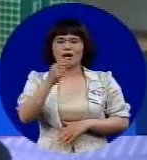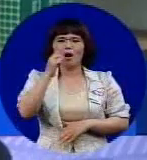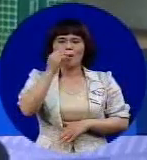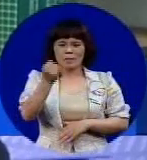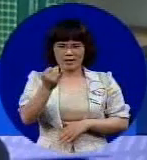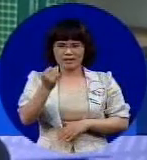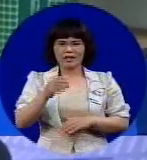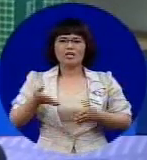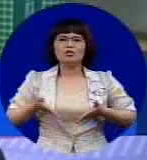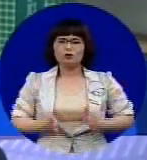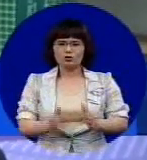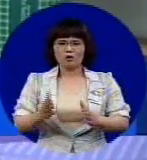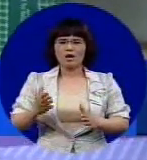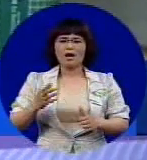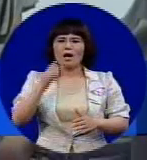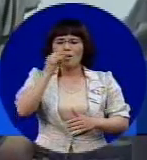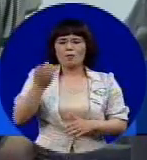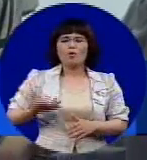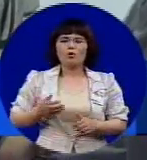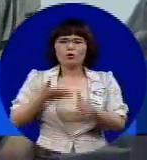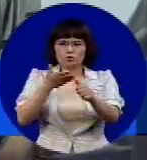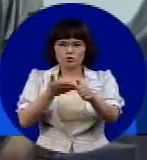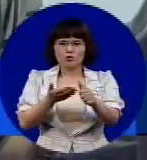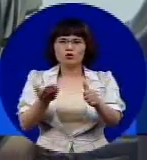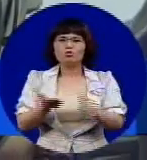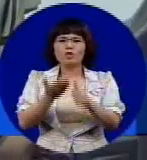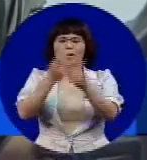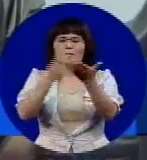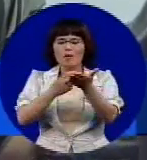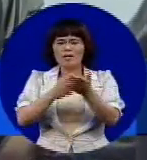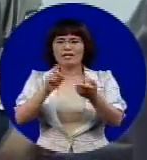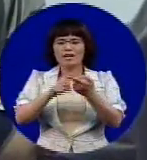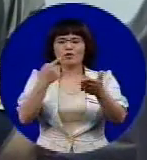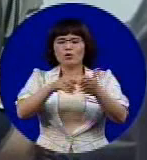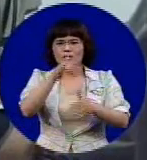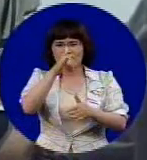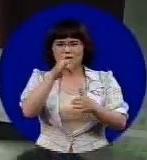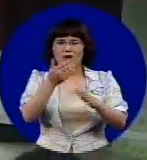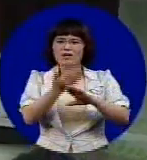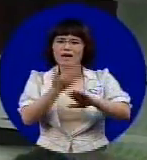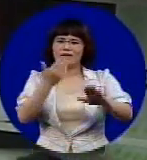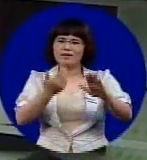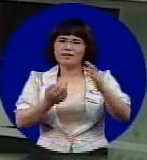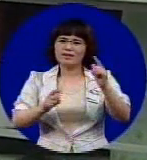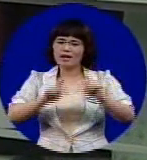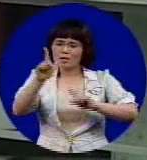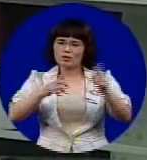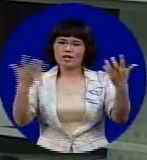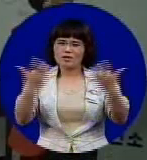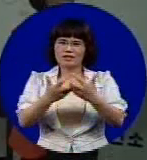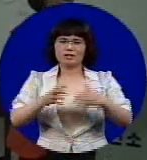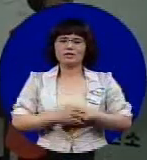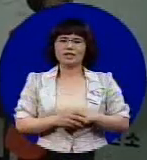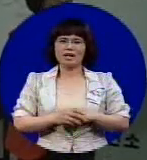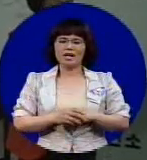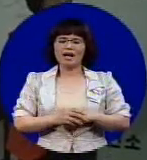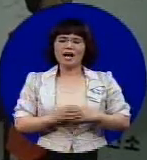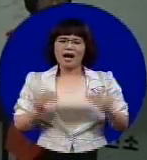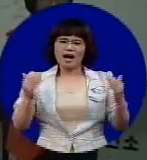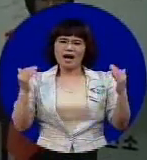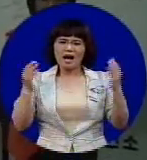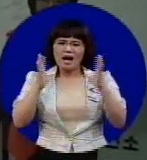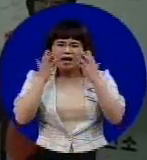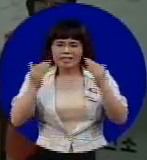예비 엄마들을 대상으로 출산과 모유 수유, 육아법 등에 대한 교육이 있는 날이어서 평소보다 더 북적입니다.